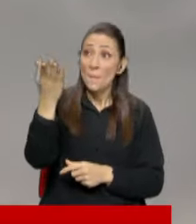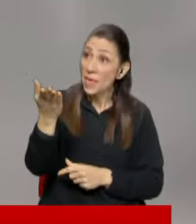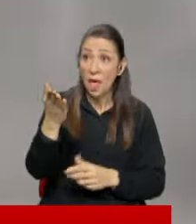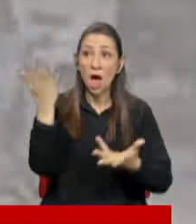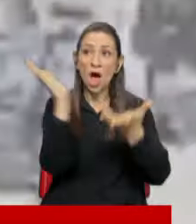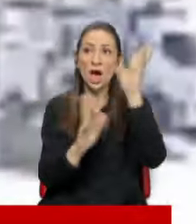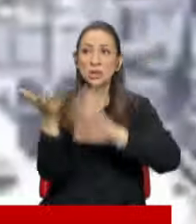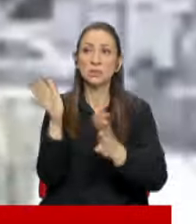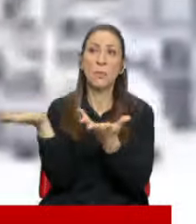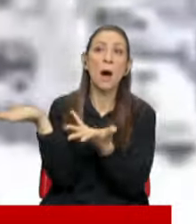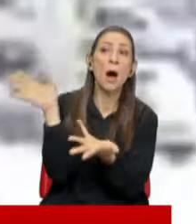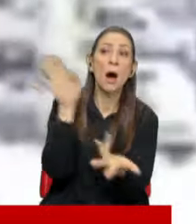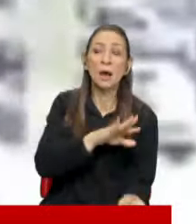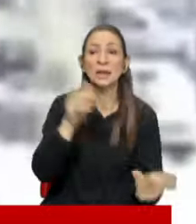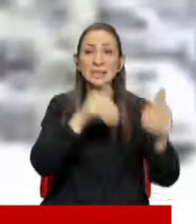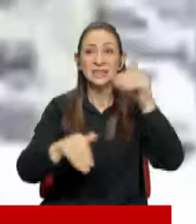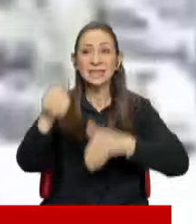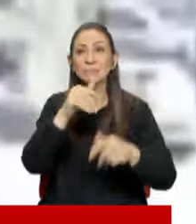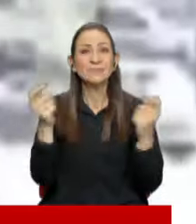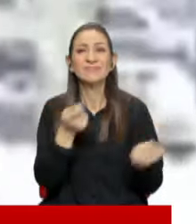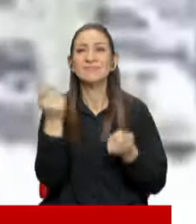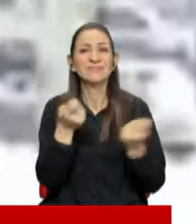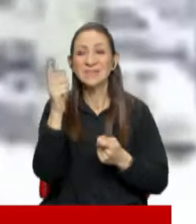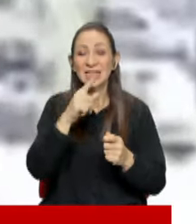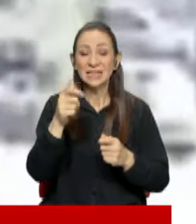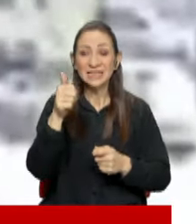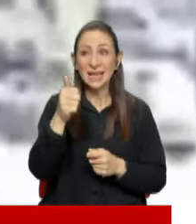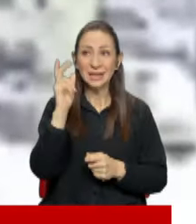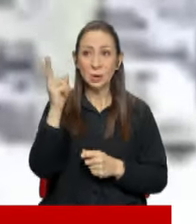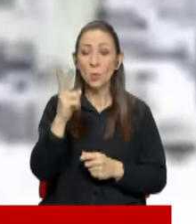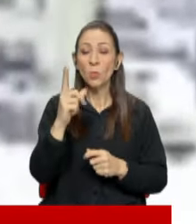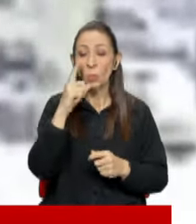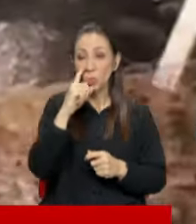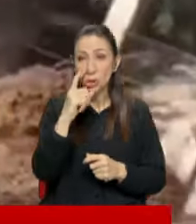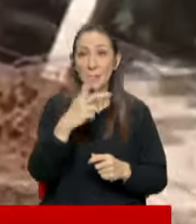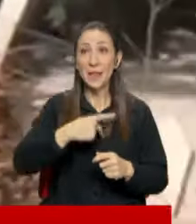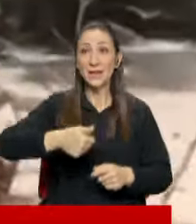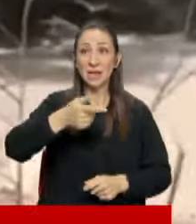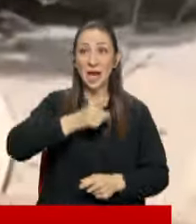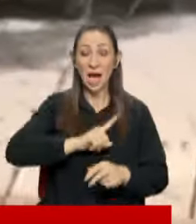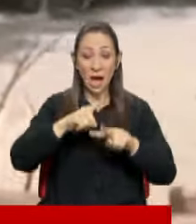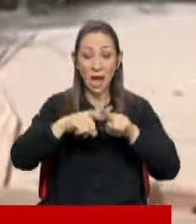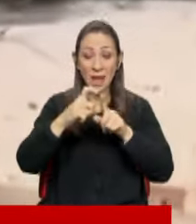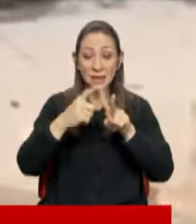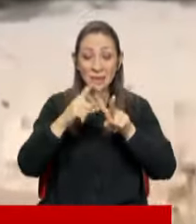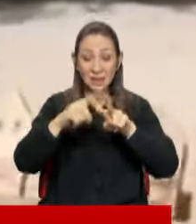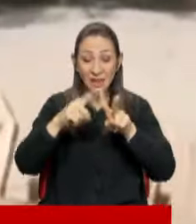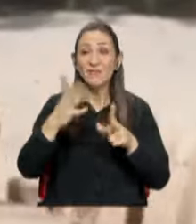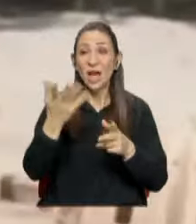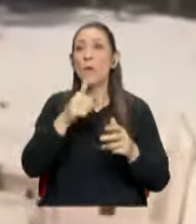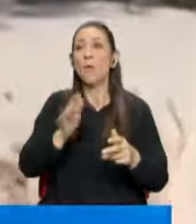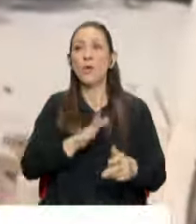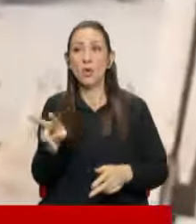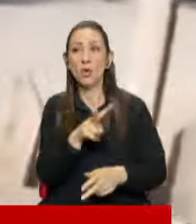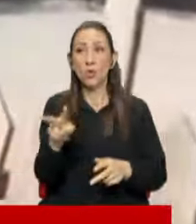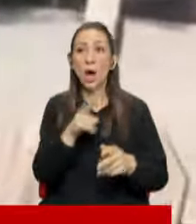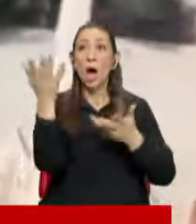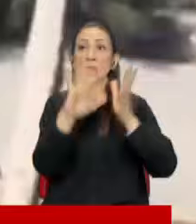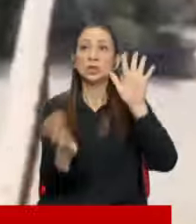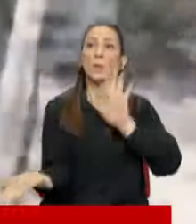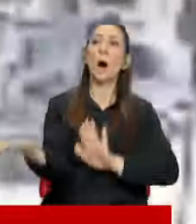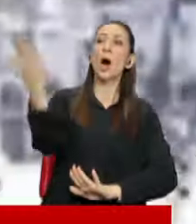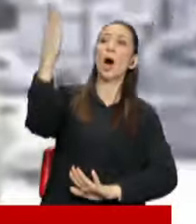ağaçlar devrildi. Seçim çalışması sırasında Saadet Partisi Burdur Belediye Başkan Adayı Adnan Ersan ve oğlu Mehmet Ersan üzerine